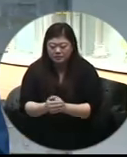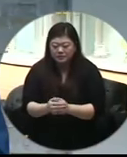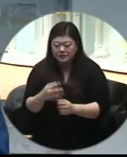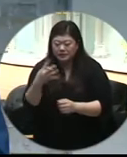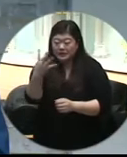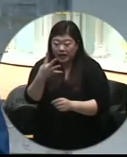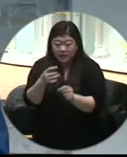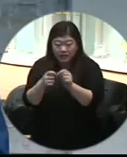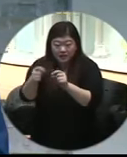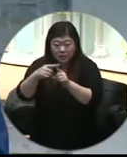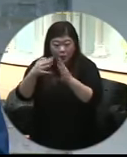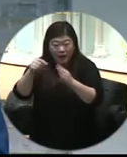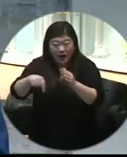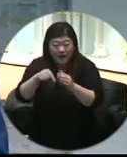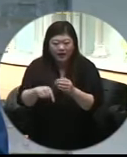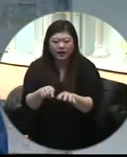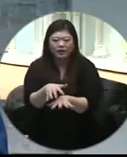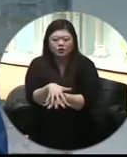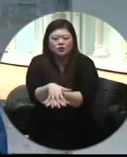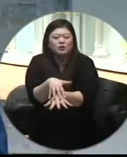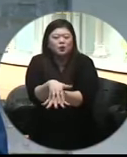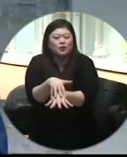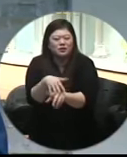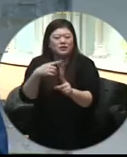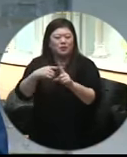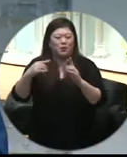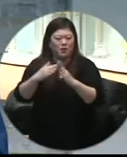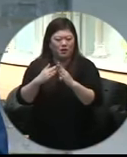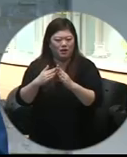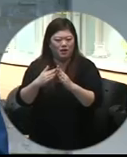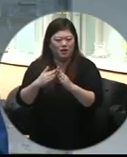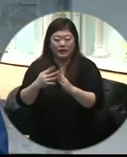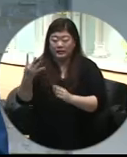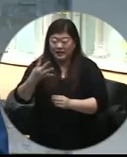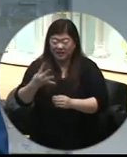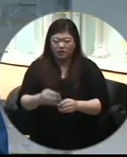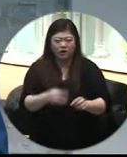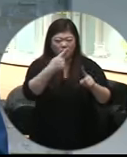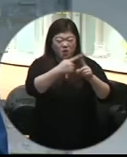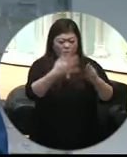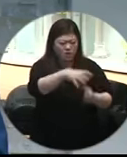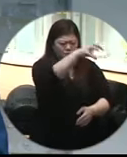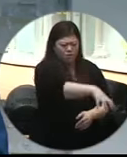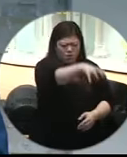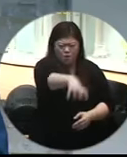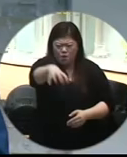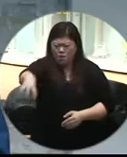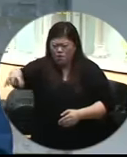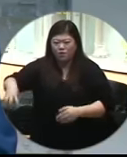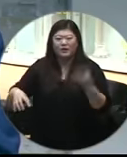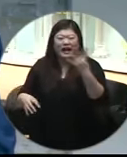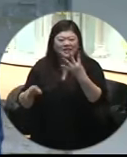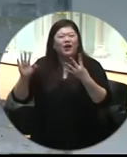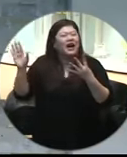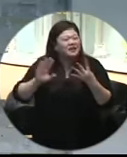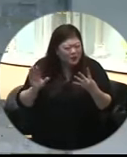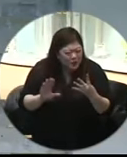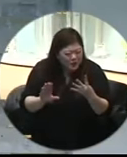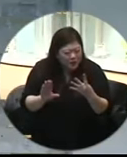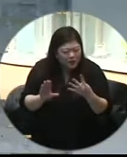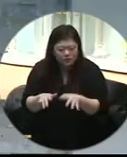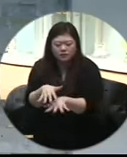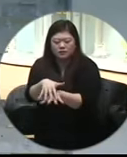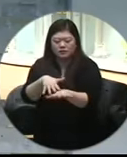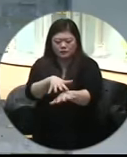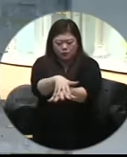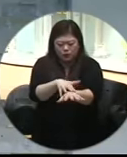전략을 사용하는 걸로 결정을 해서 사천 지교를 우리가 그렇게 세워가자.